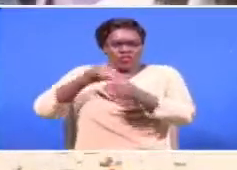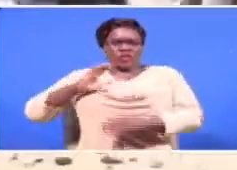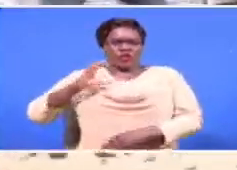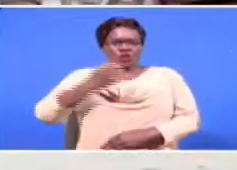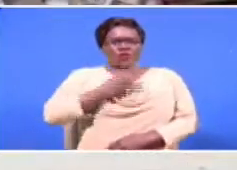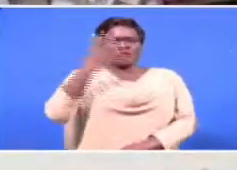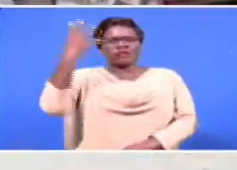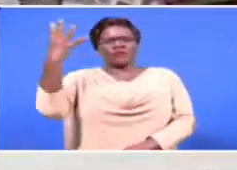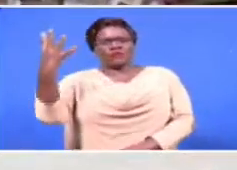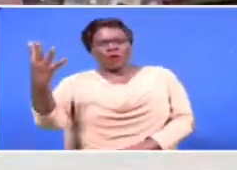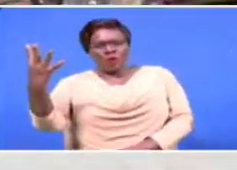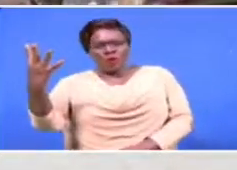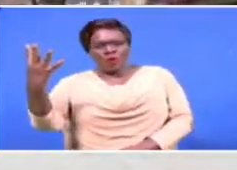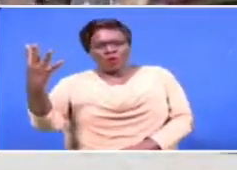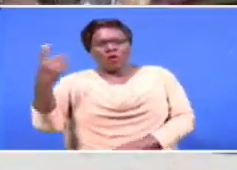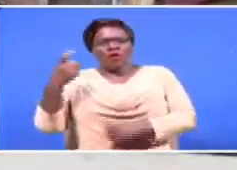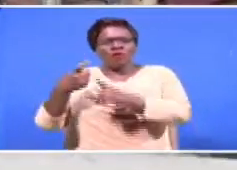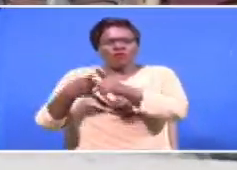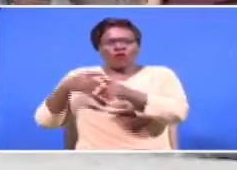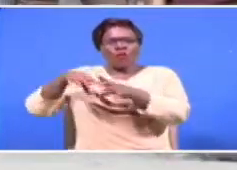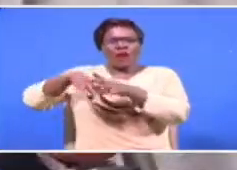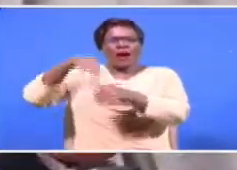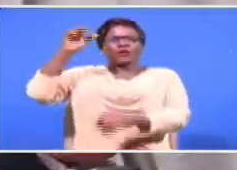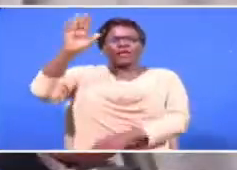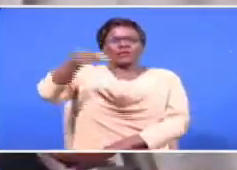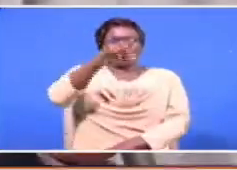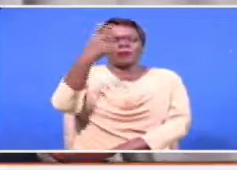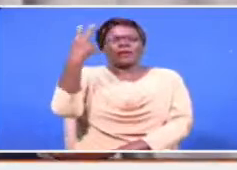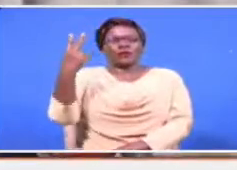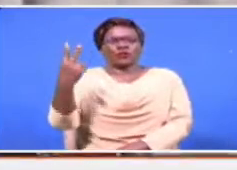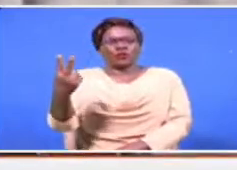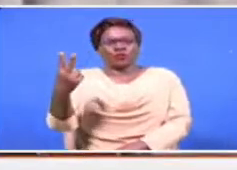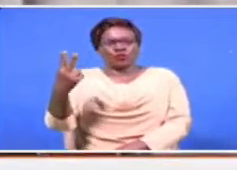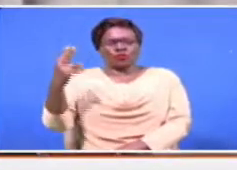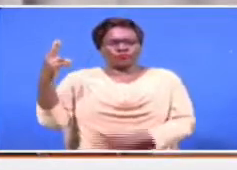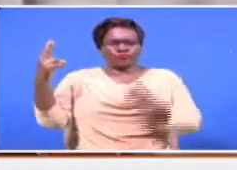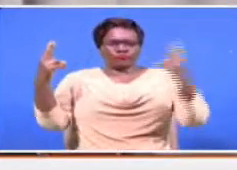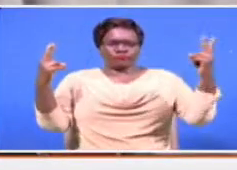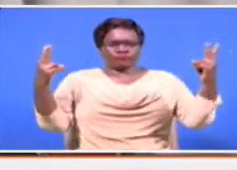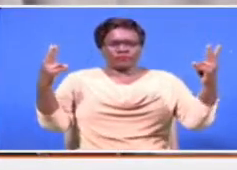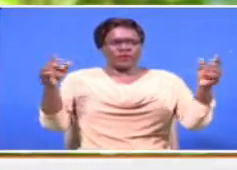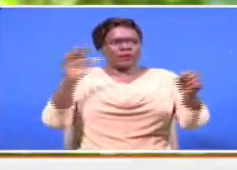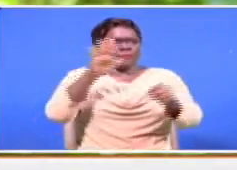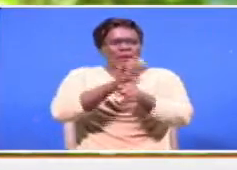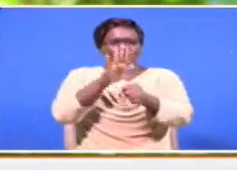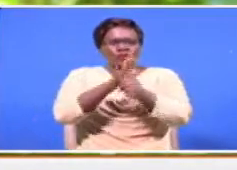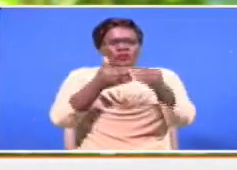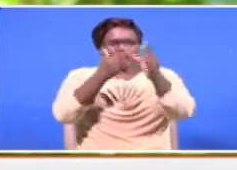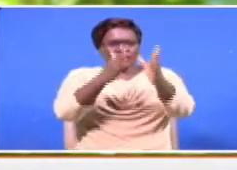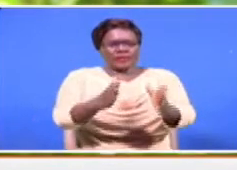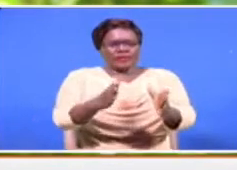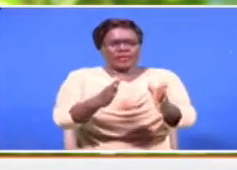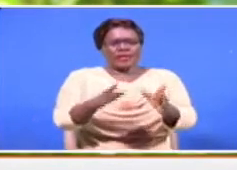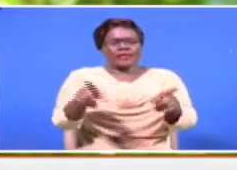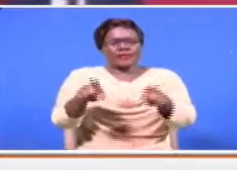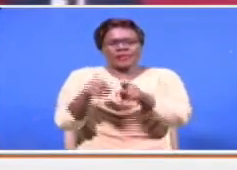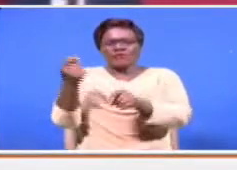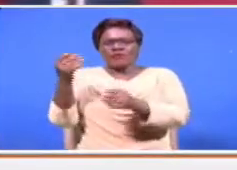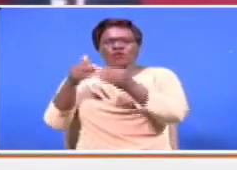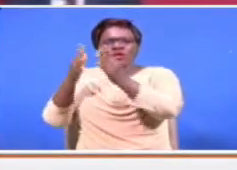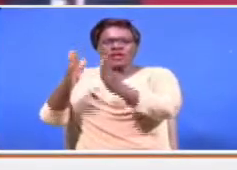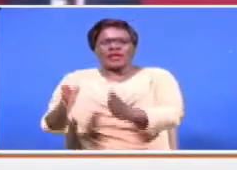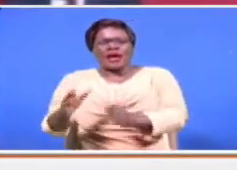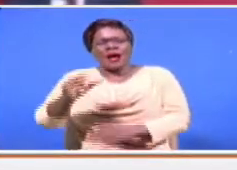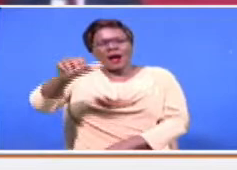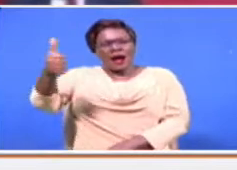watu 4 watakuwa ni wa kutoka nje ya bunge, wawili kwa kila pande, kiongozi wa wengi na wachache wa bunge la kitaifa,